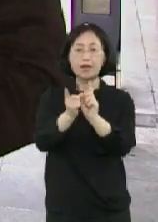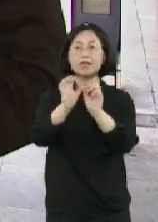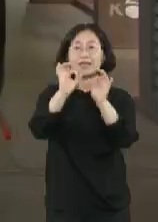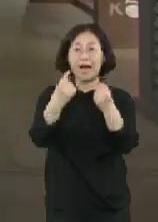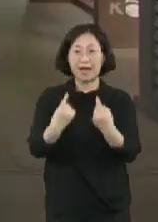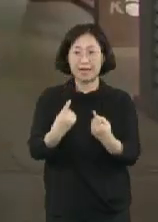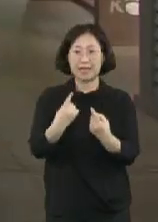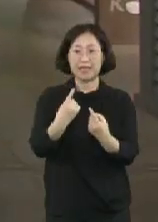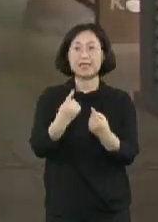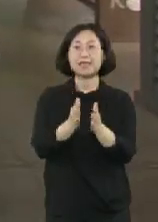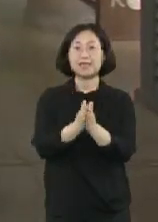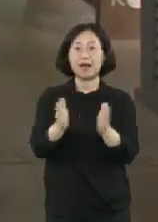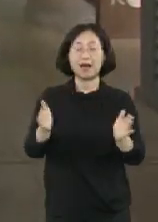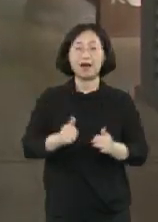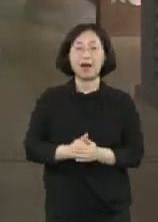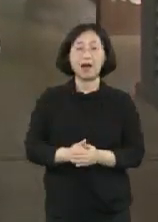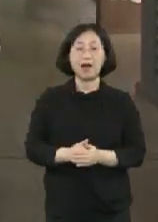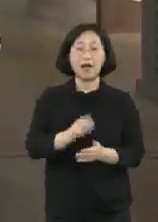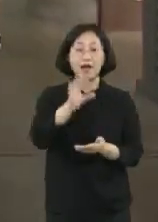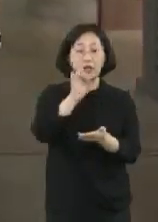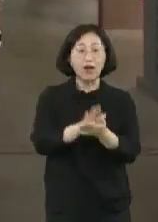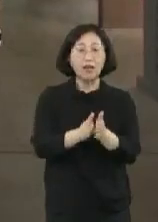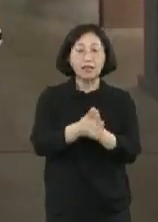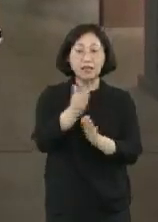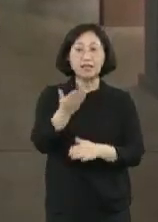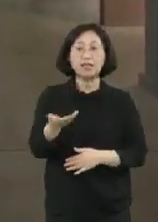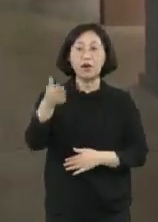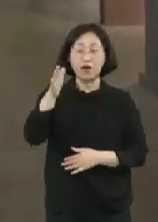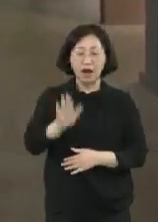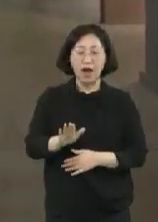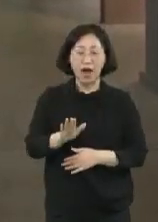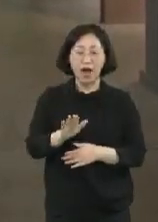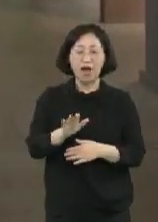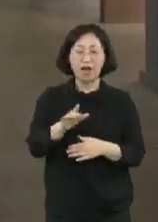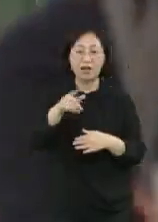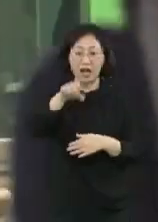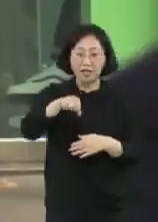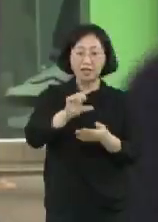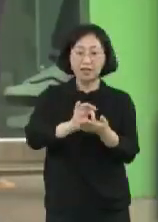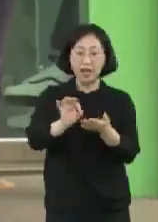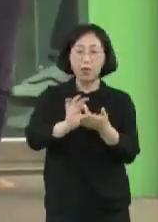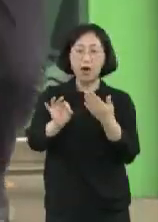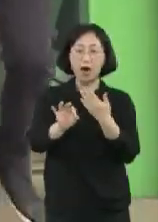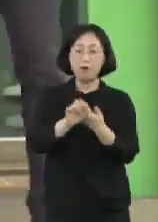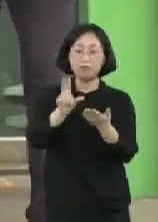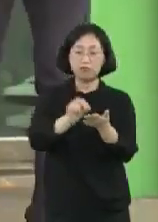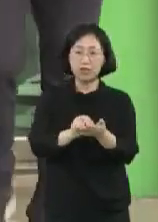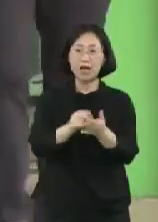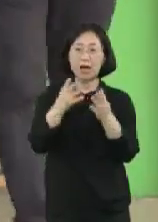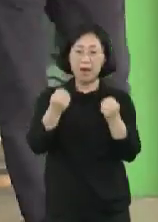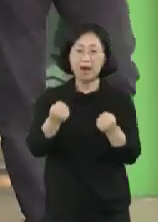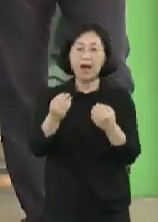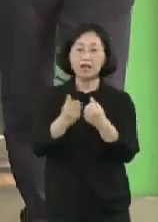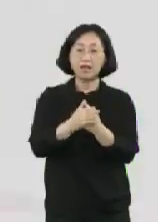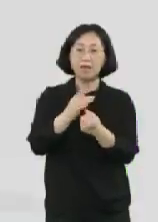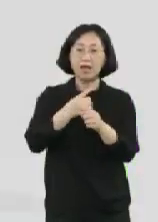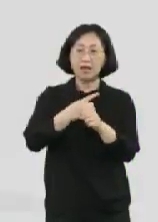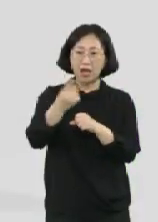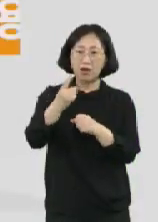겁니다. 천안시는 하지만 알뜰 카드 이용 시 문제가 많다며 내년 3월 환승 방식을 바꾸기로